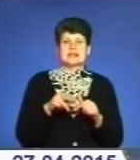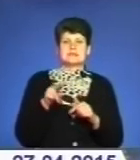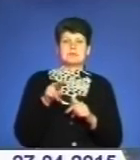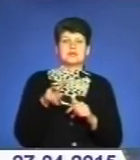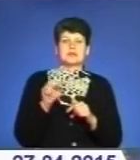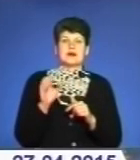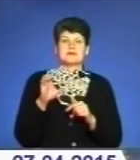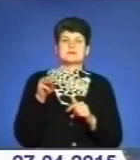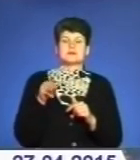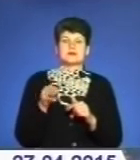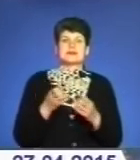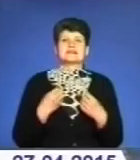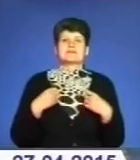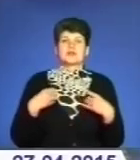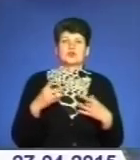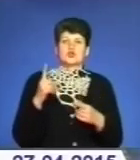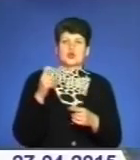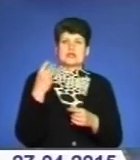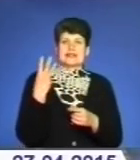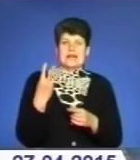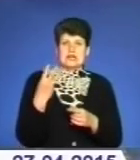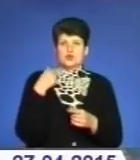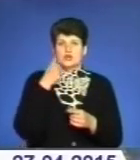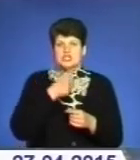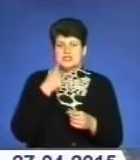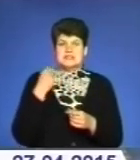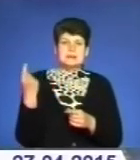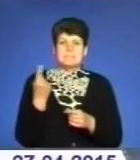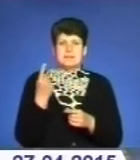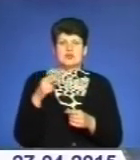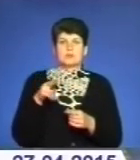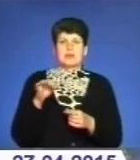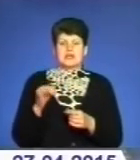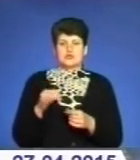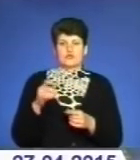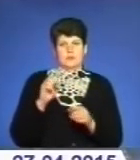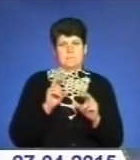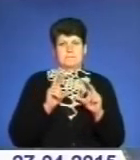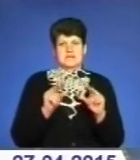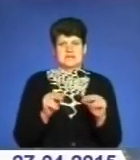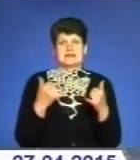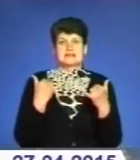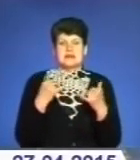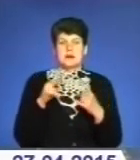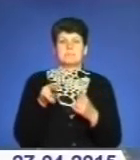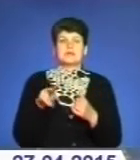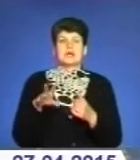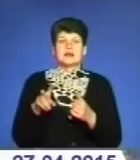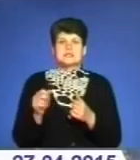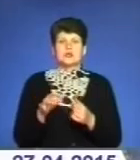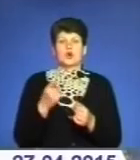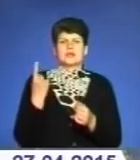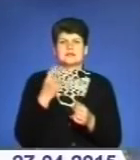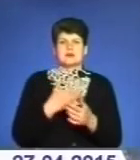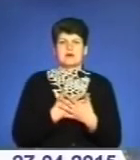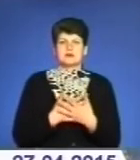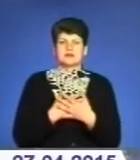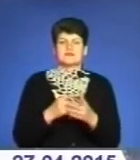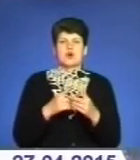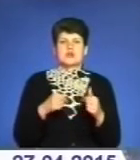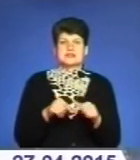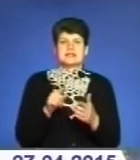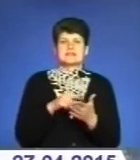які святкували 103-ю річницю від першої пластової присяги. Зараз «Пласт» – одна з найактивніших громадських організацій міста, що